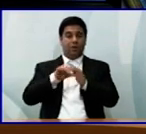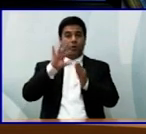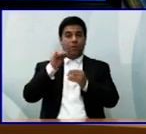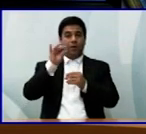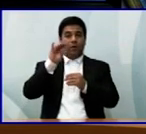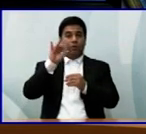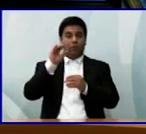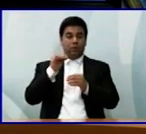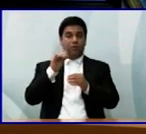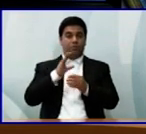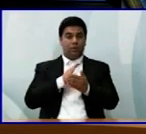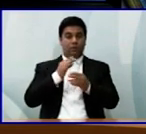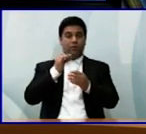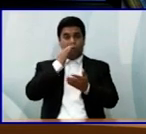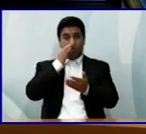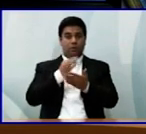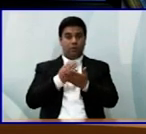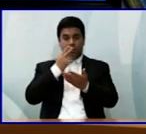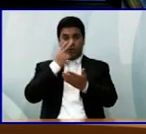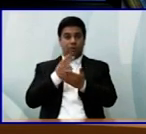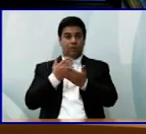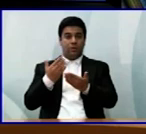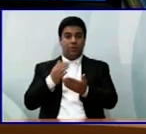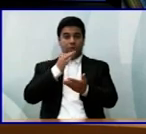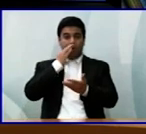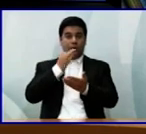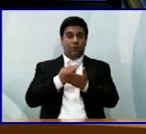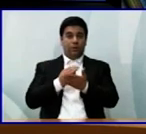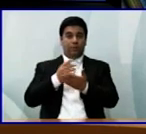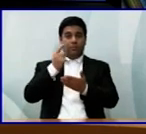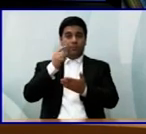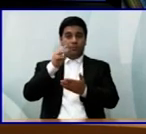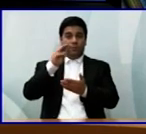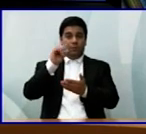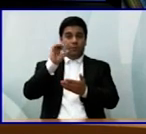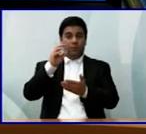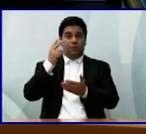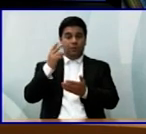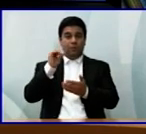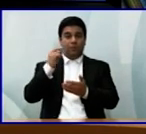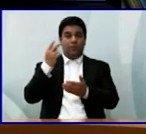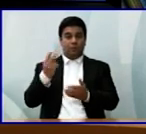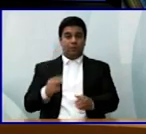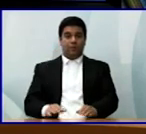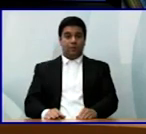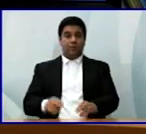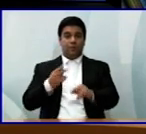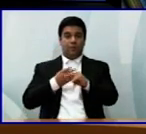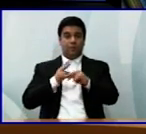ifodaga ega bo'ldik va javoblarimizni qaraymiz. Javoblarimiz 1/3 va 2. Qarang,